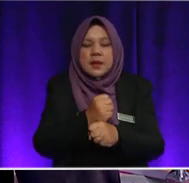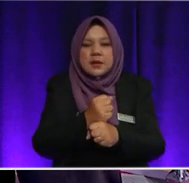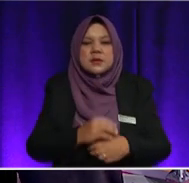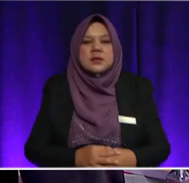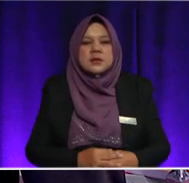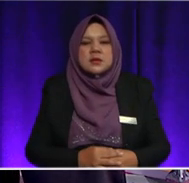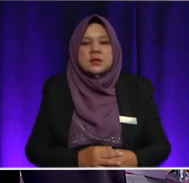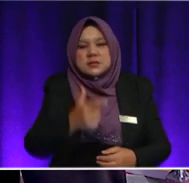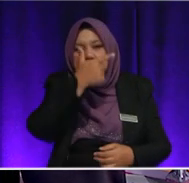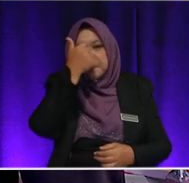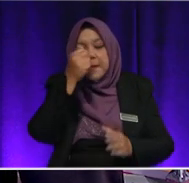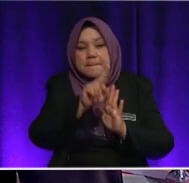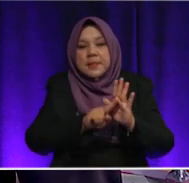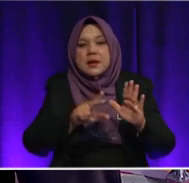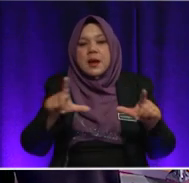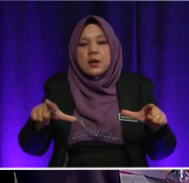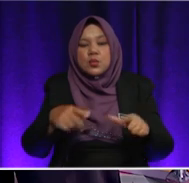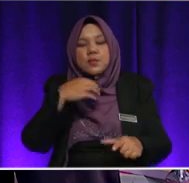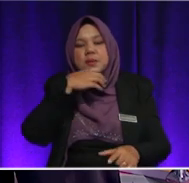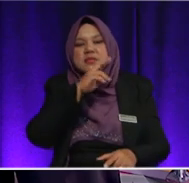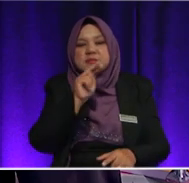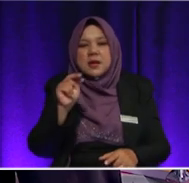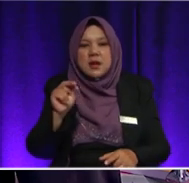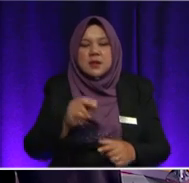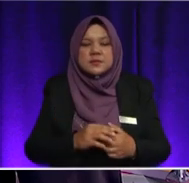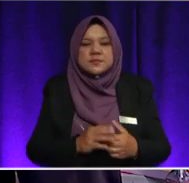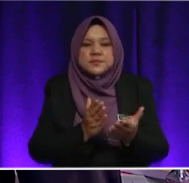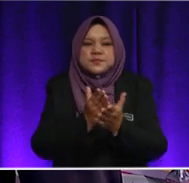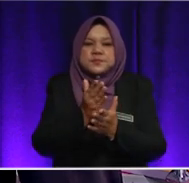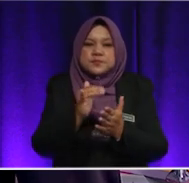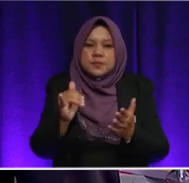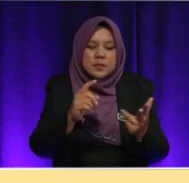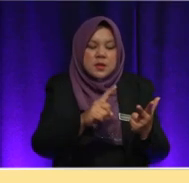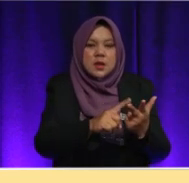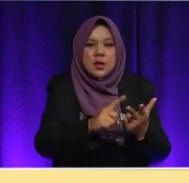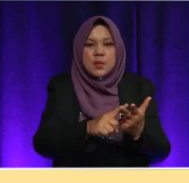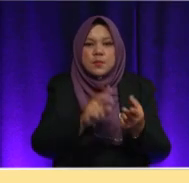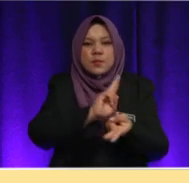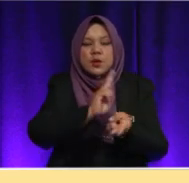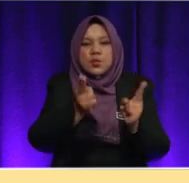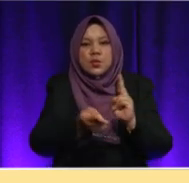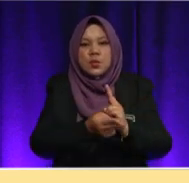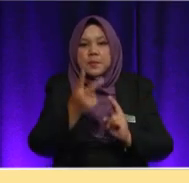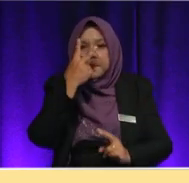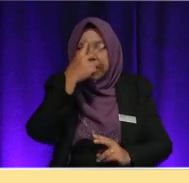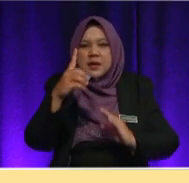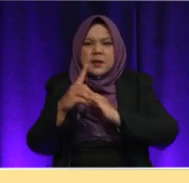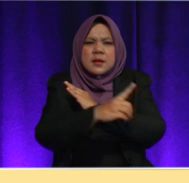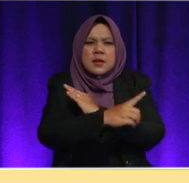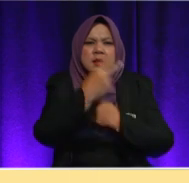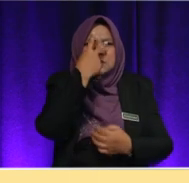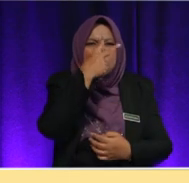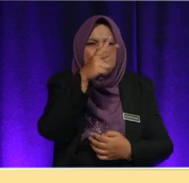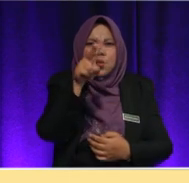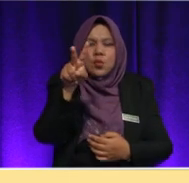karena berlakunya eee pencemaran air laut oke yang seterusnya adalah perubahan Pangandaran masuknya apa yang kita pandang